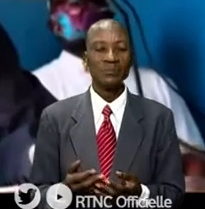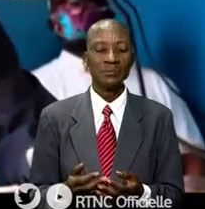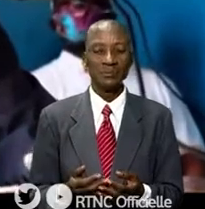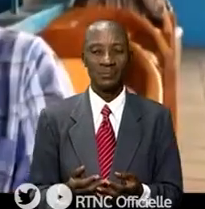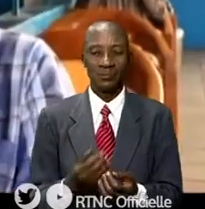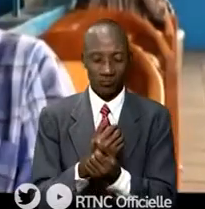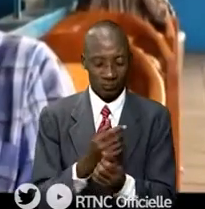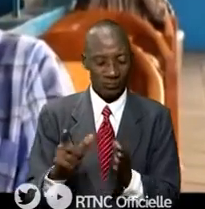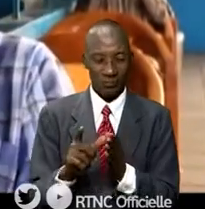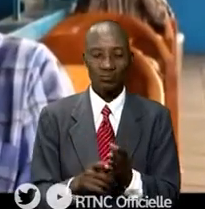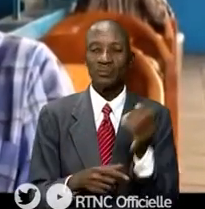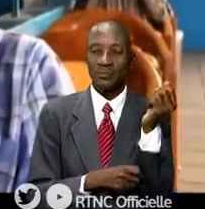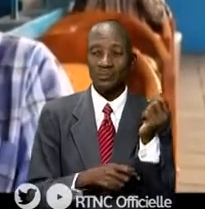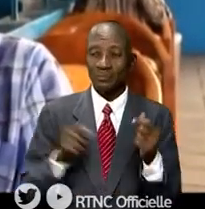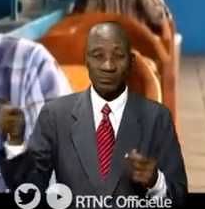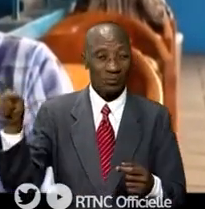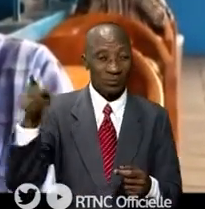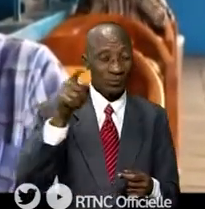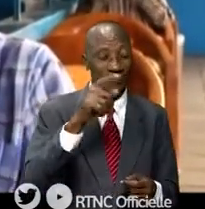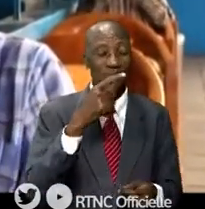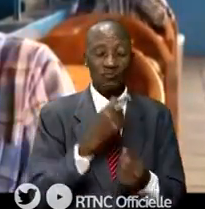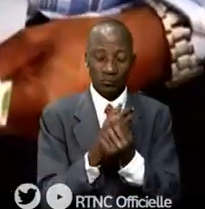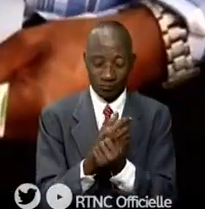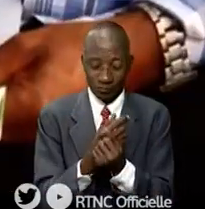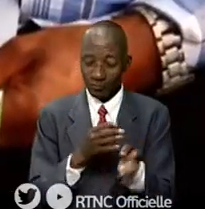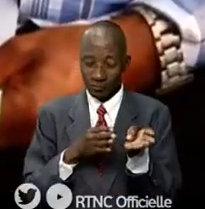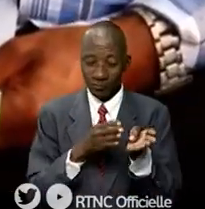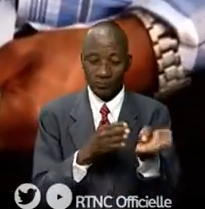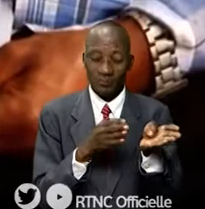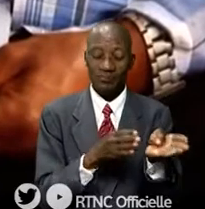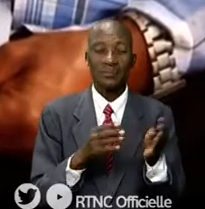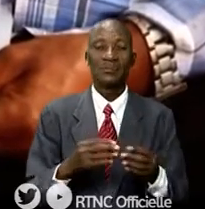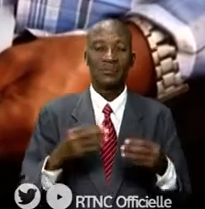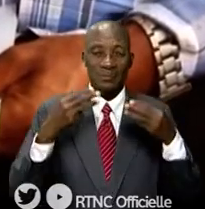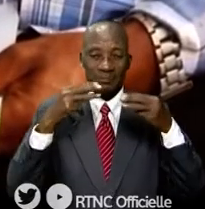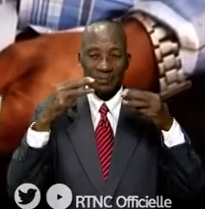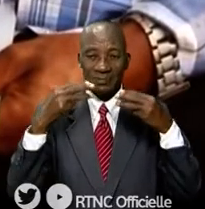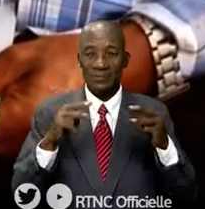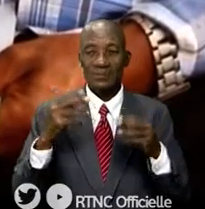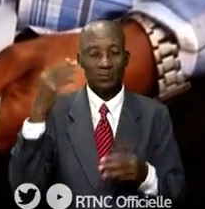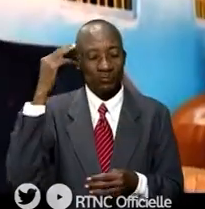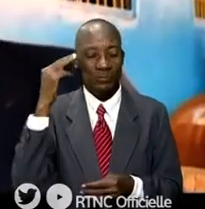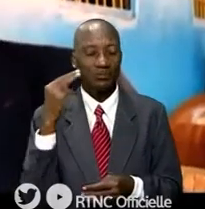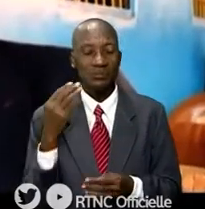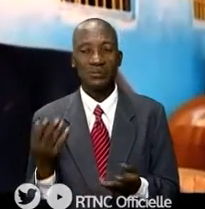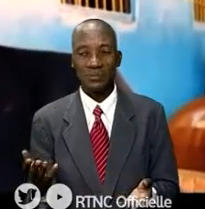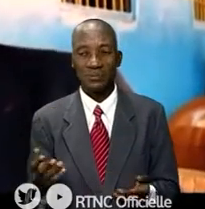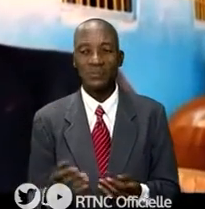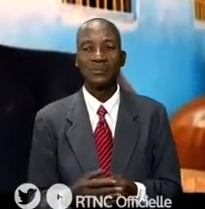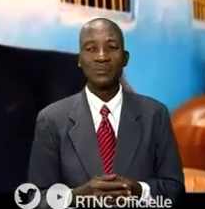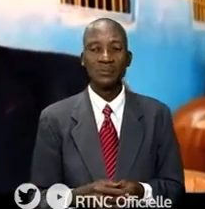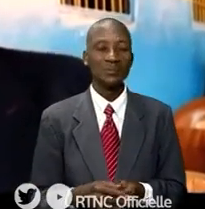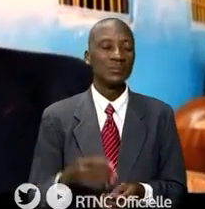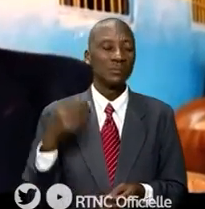le message qui va être dispensé. Nous laisserons des stands dans certains coins. Ces stands seront supervisés par un médecin.